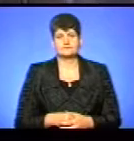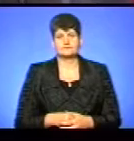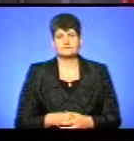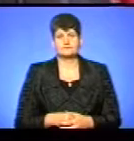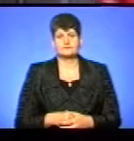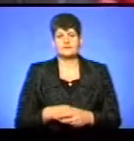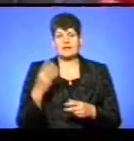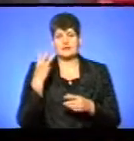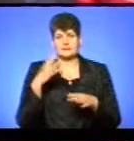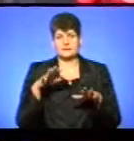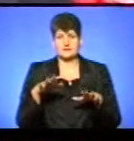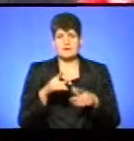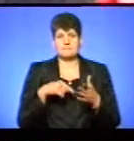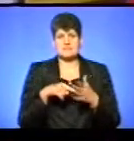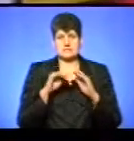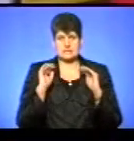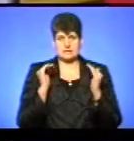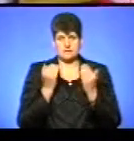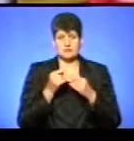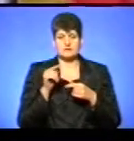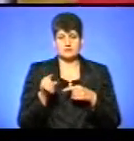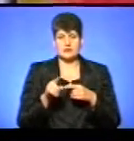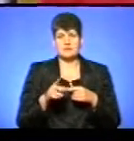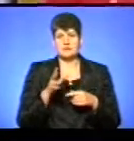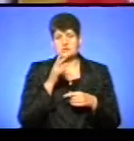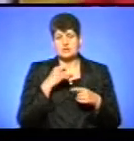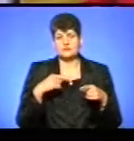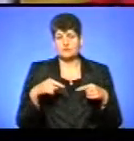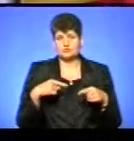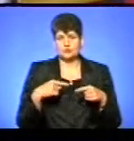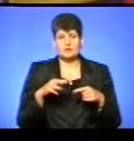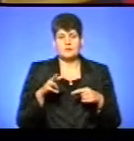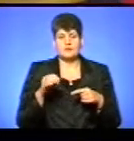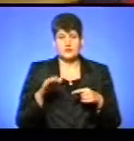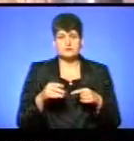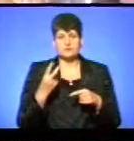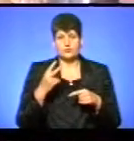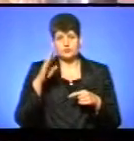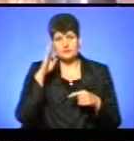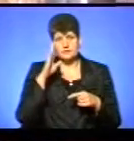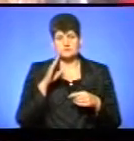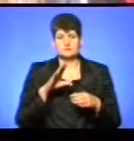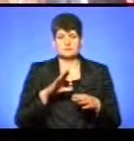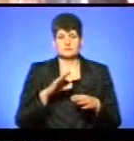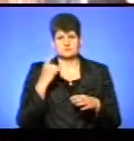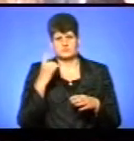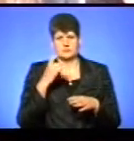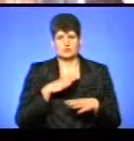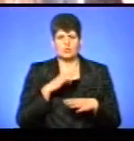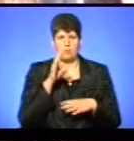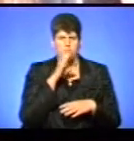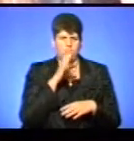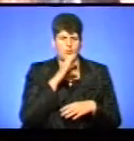Третя локація на міському стадіоні. За сценарієм, під час футбольного матчу двом чоловікам на підпитку стало погано.